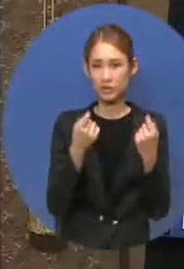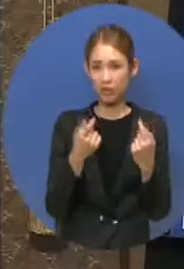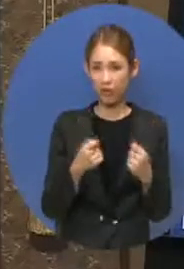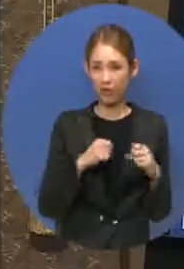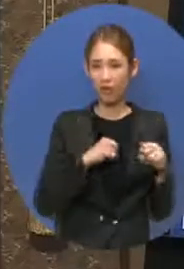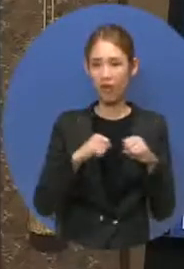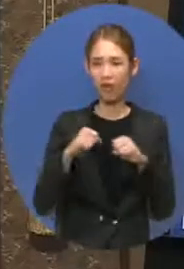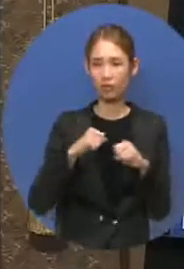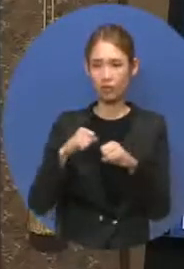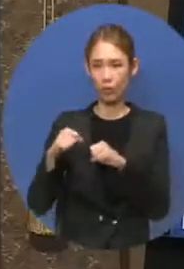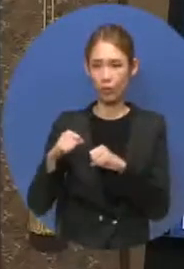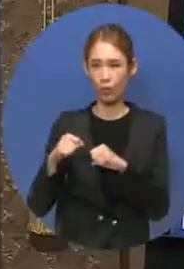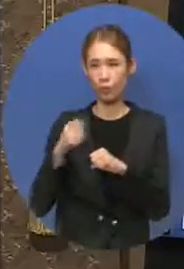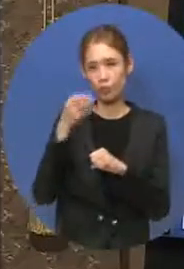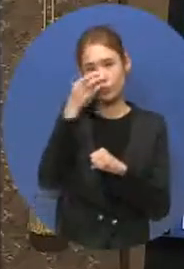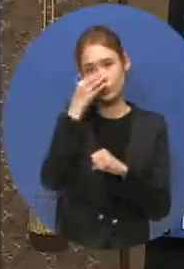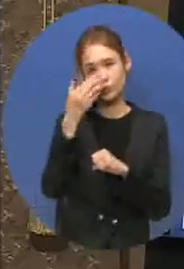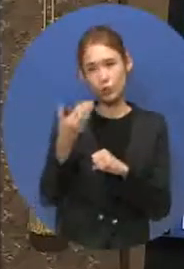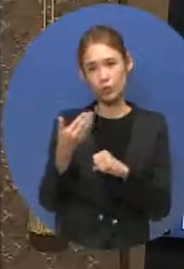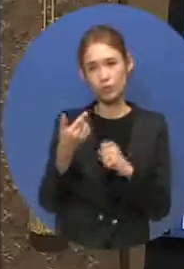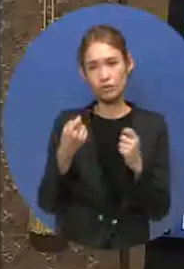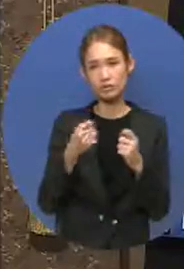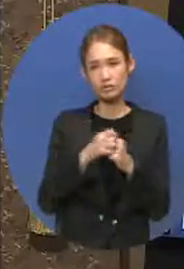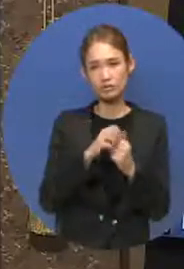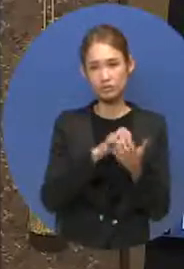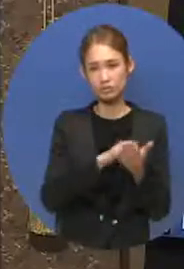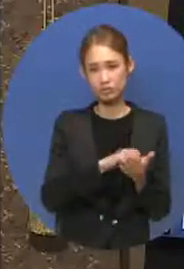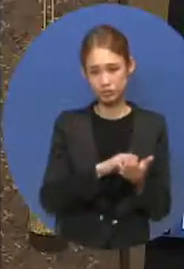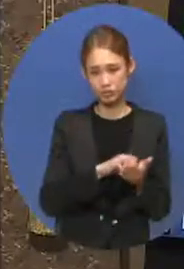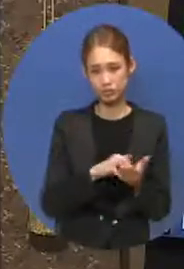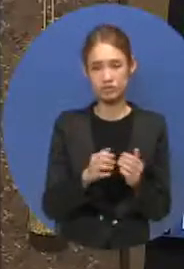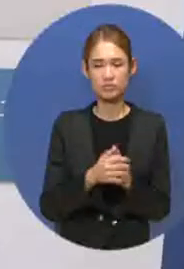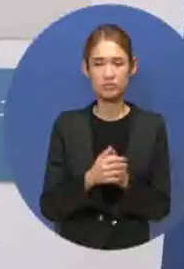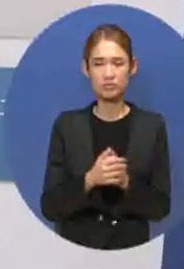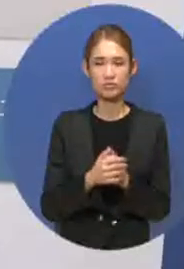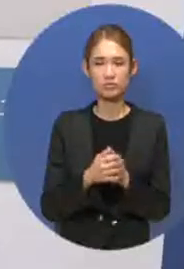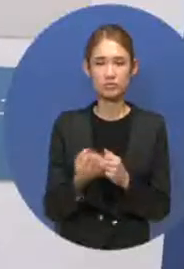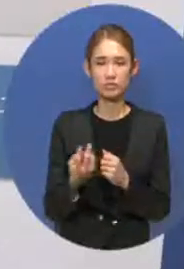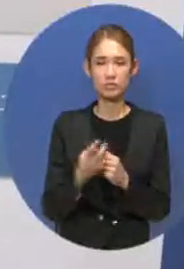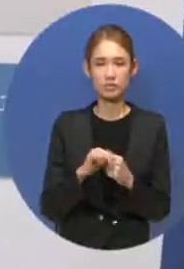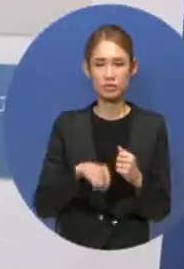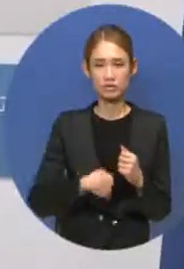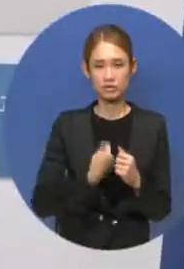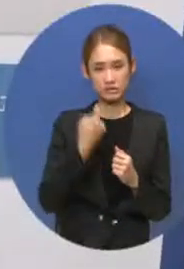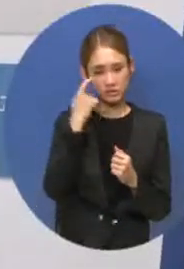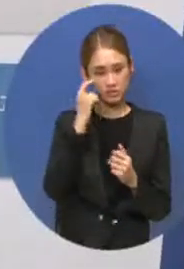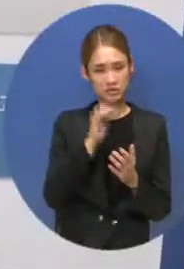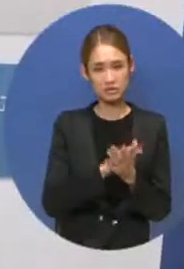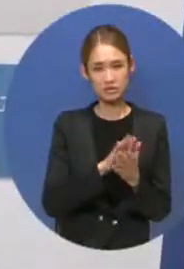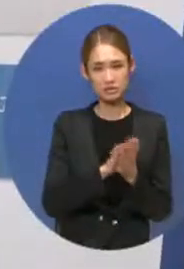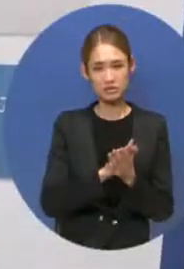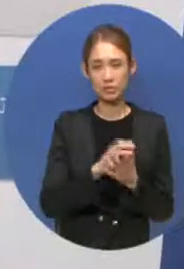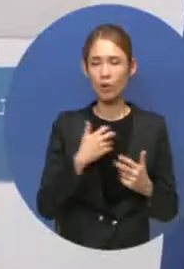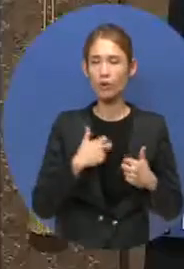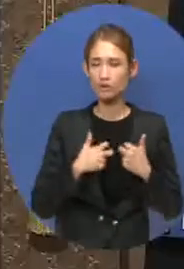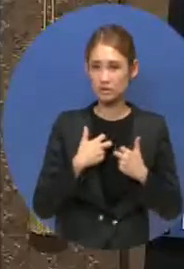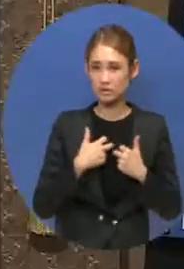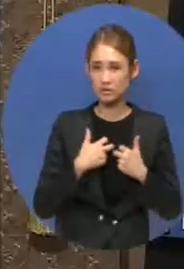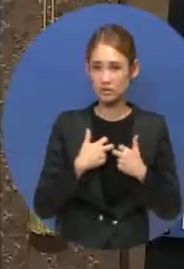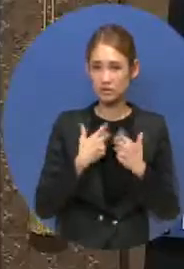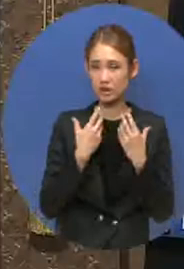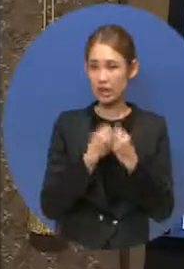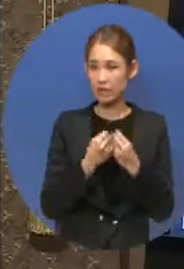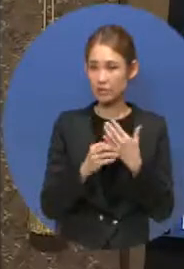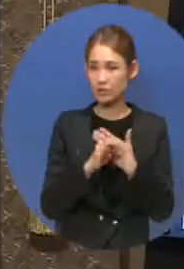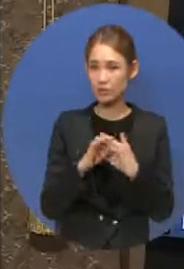하지 않을까라고 전부 다 이건 다 추측이긴 합니다. 네. 그리고 또 스스로 즐거워서 예를 들면 저희가